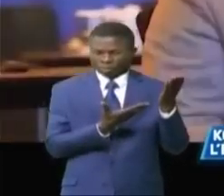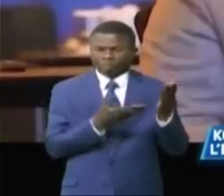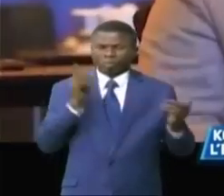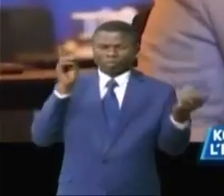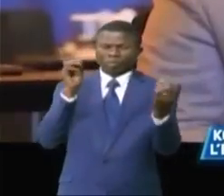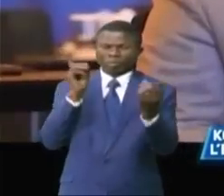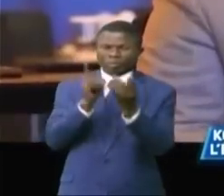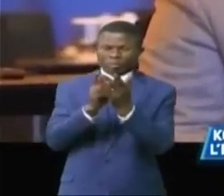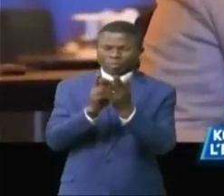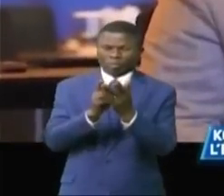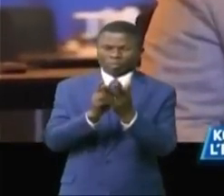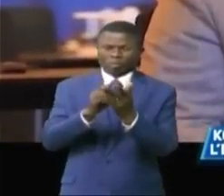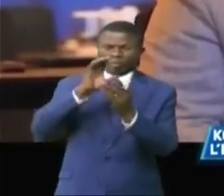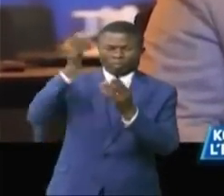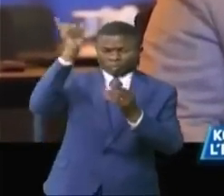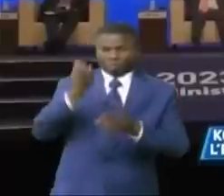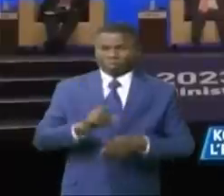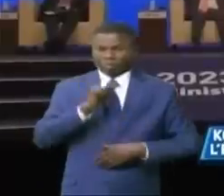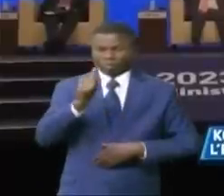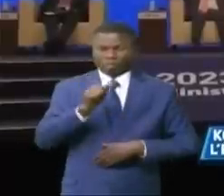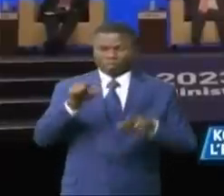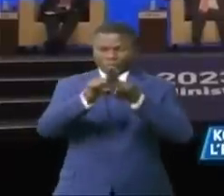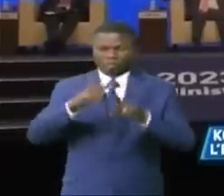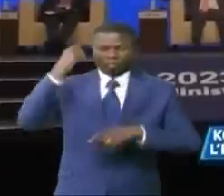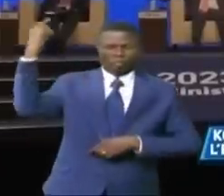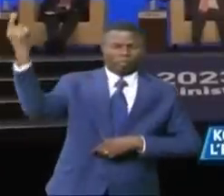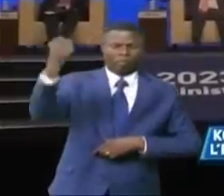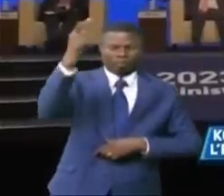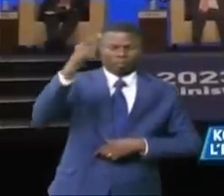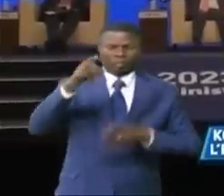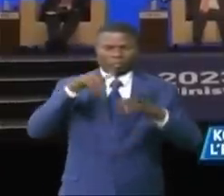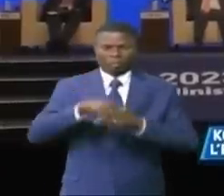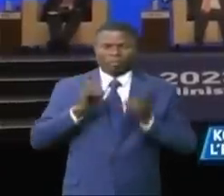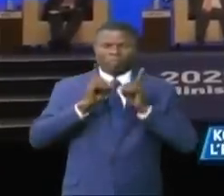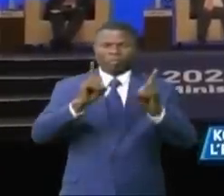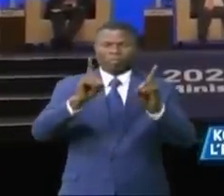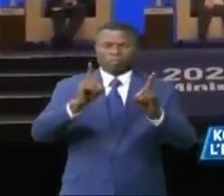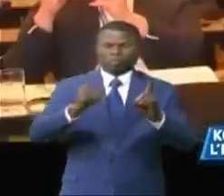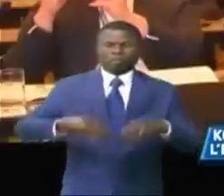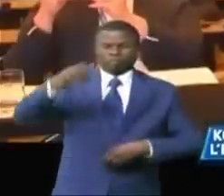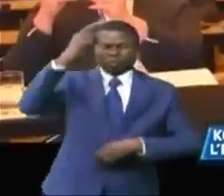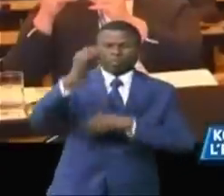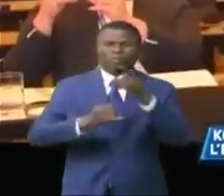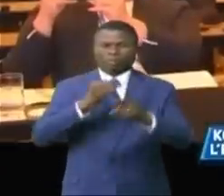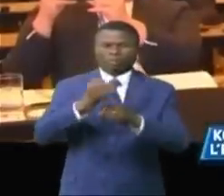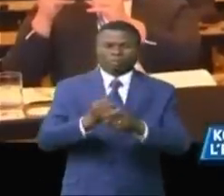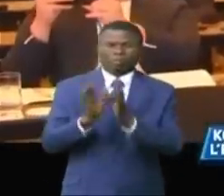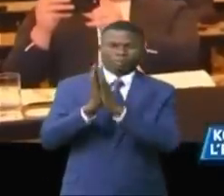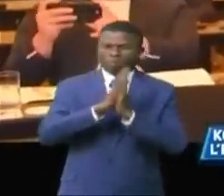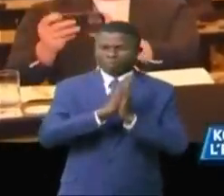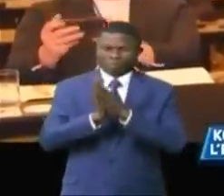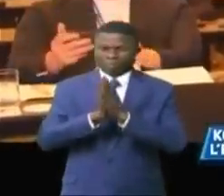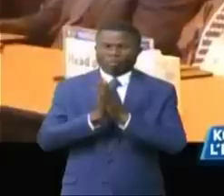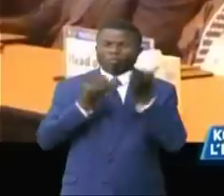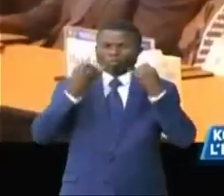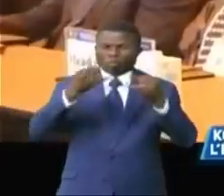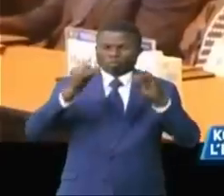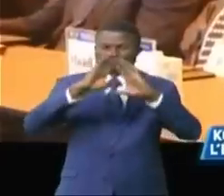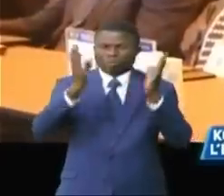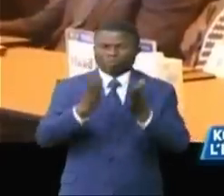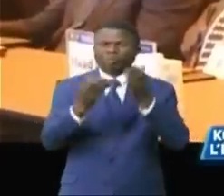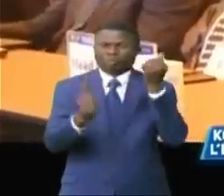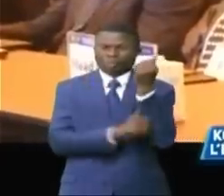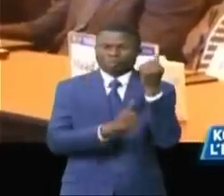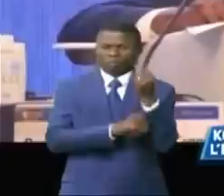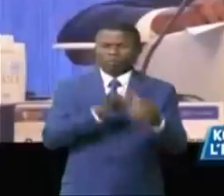non seulement les continents africains, mais les mondes. Du haut de cette tribune internationale, Vital Kamerhe a rappelé à la face du monde